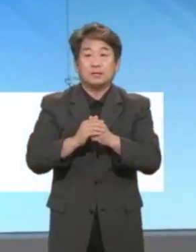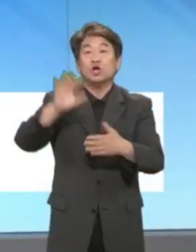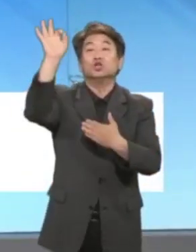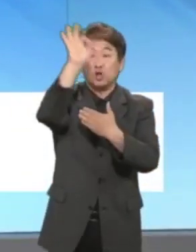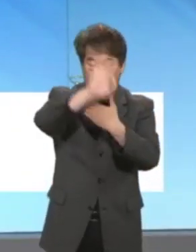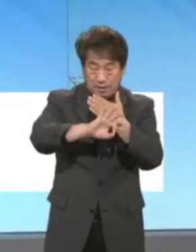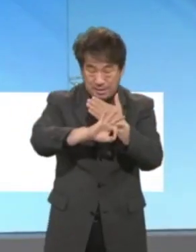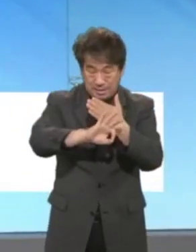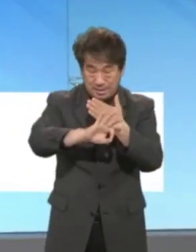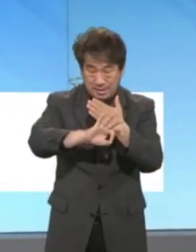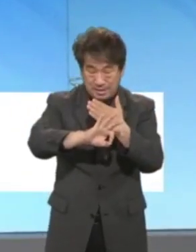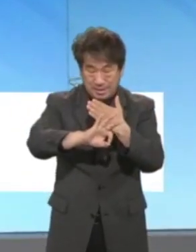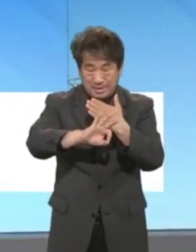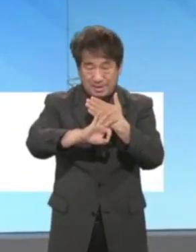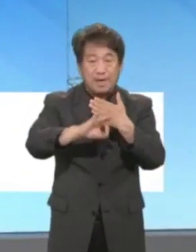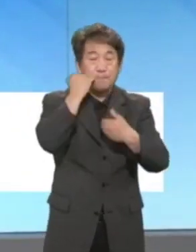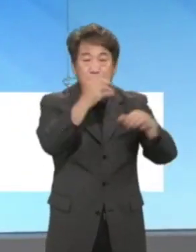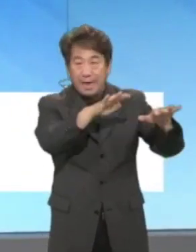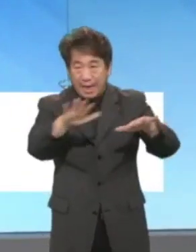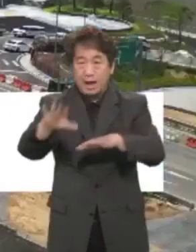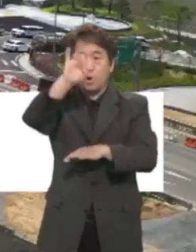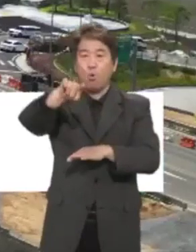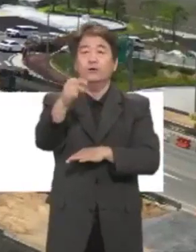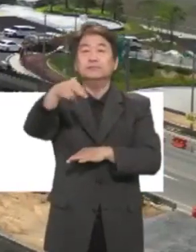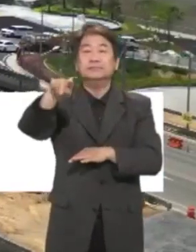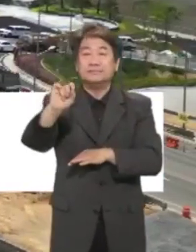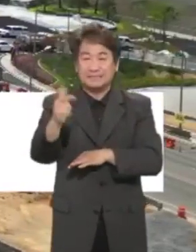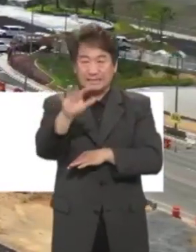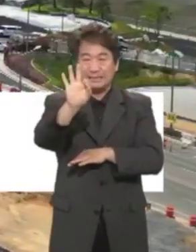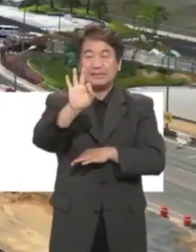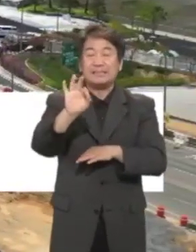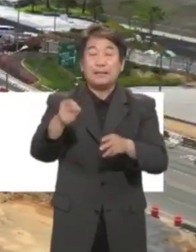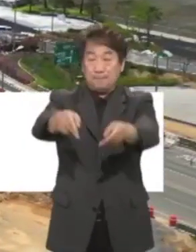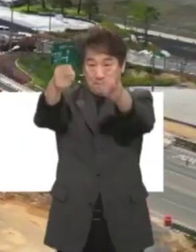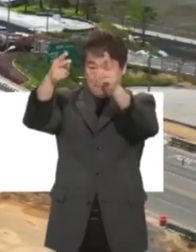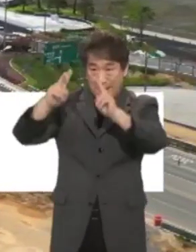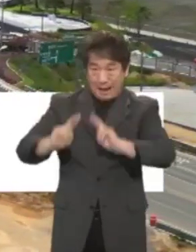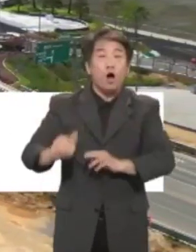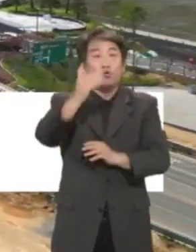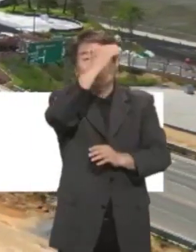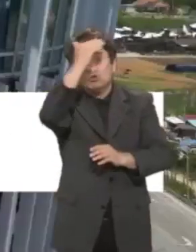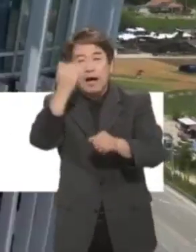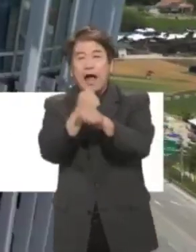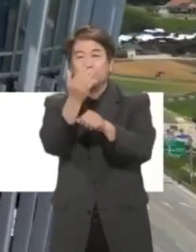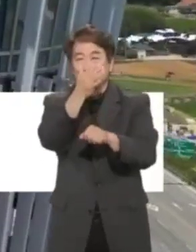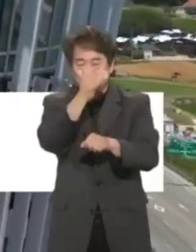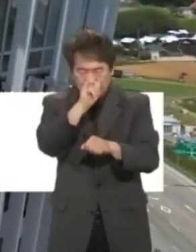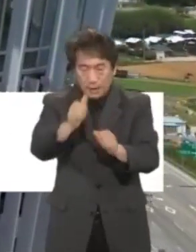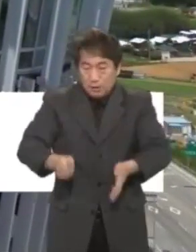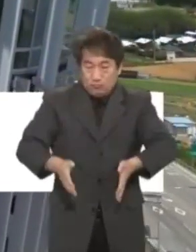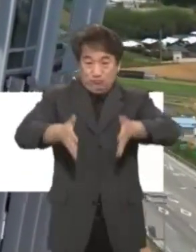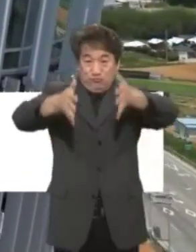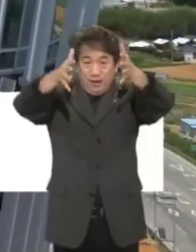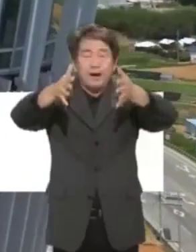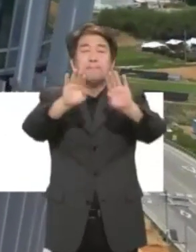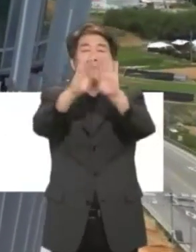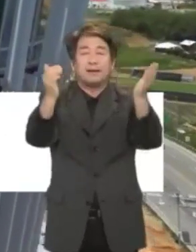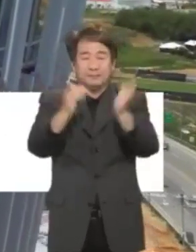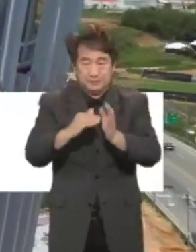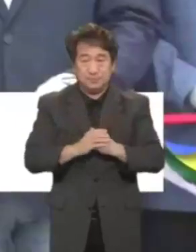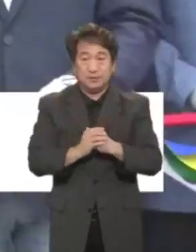서해와 보령과 연결되는 원산 앞면대교 등을 한눈에 감상할 수 있는 태안 안면도 영목항 전망대가 개관했습니다